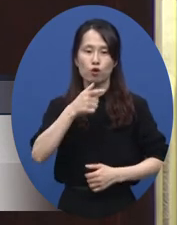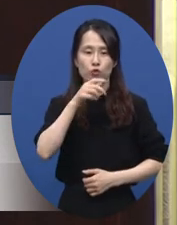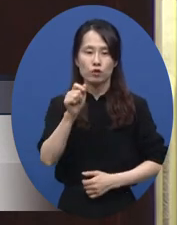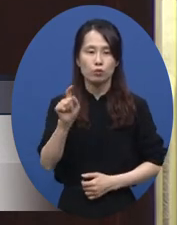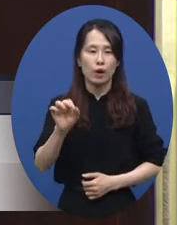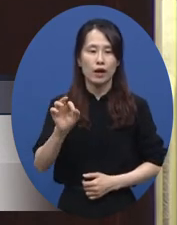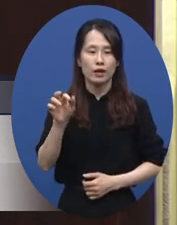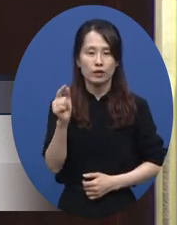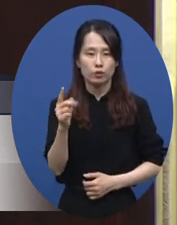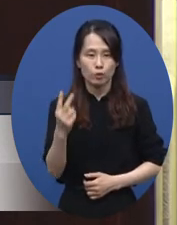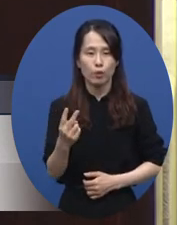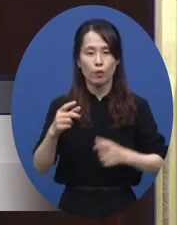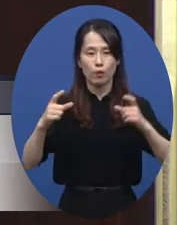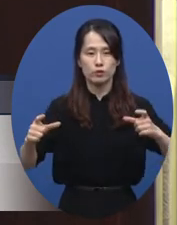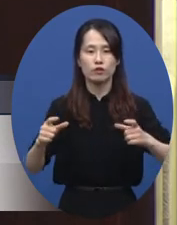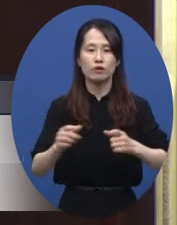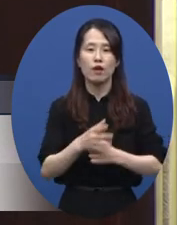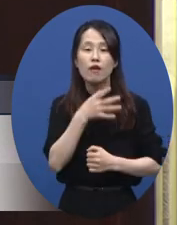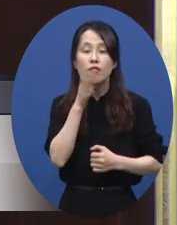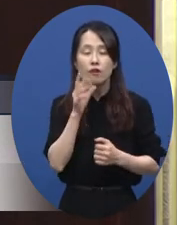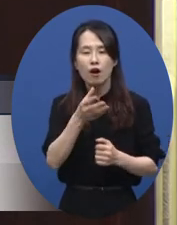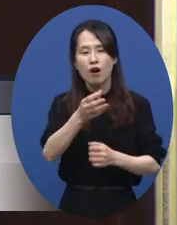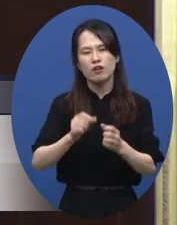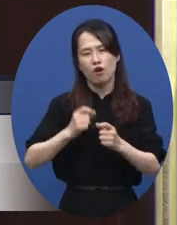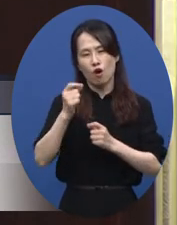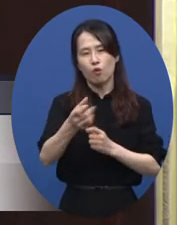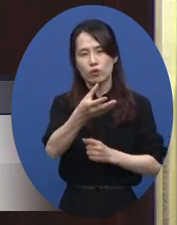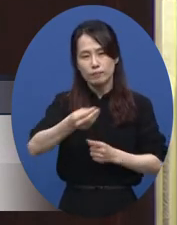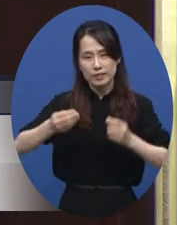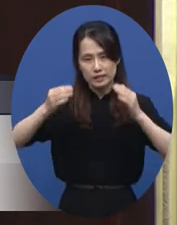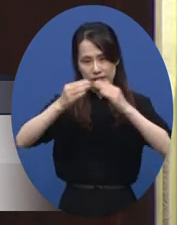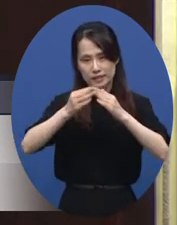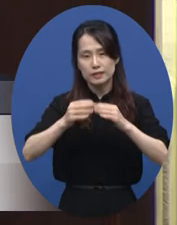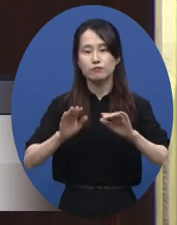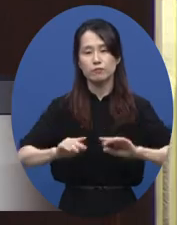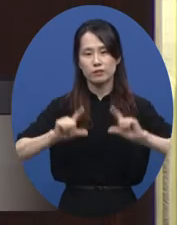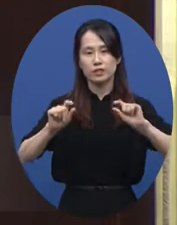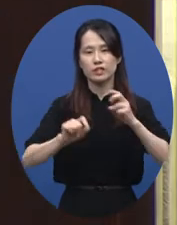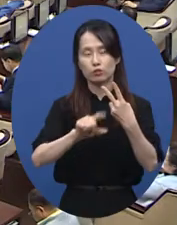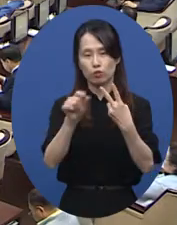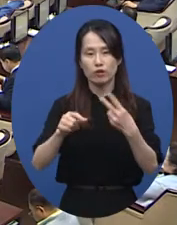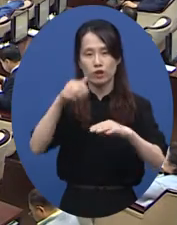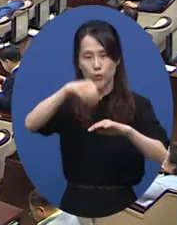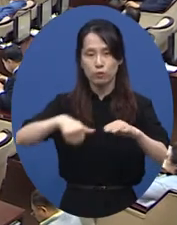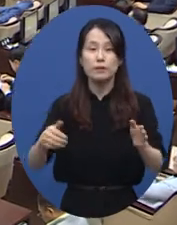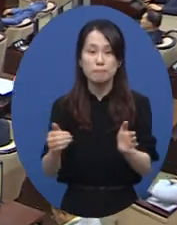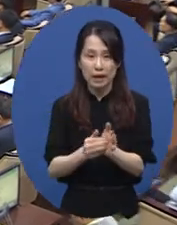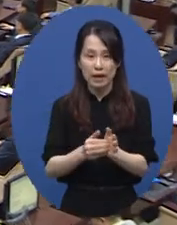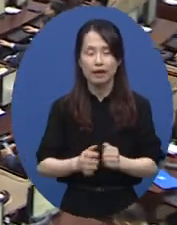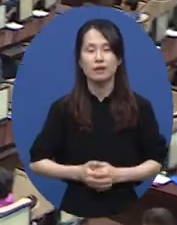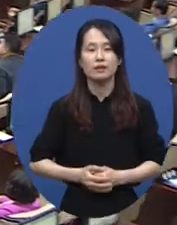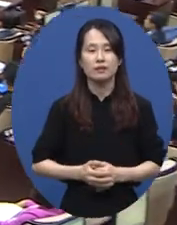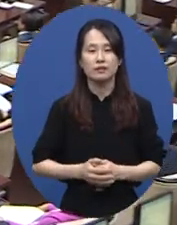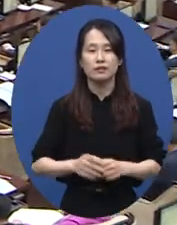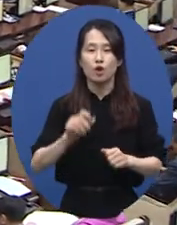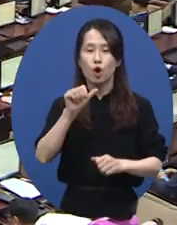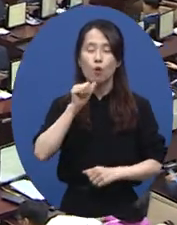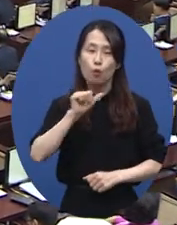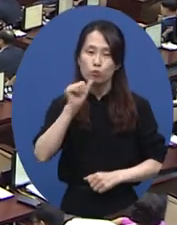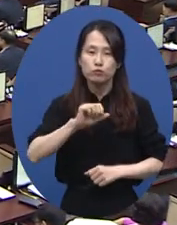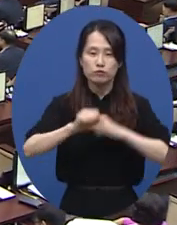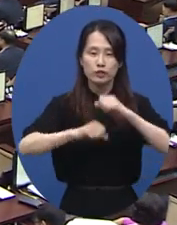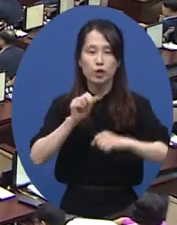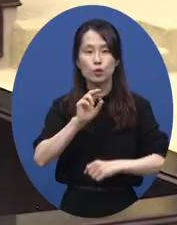수원 광주 지역의 싫 보 영구임대 주 책을 금년 이율에 중부 하여 이어서 진행된 5분자유발언